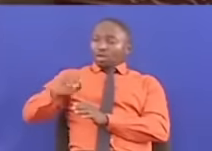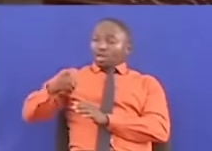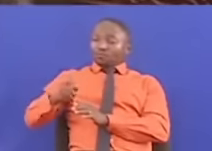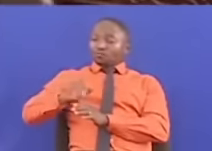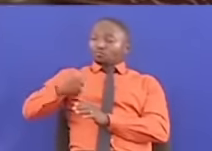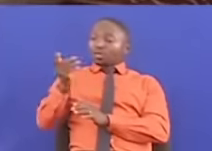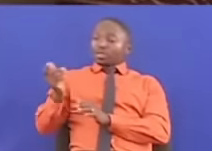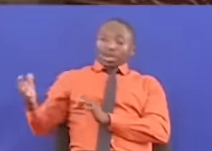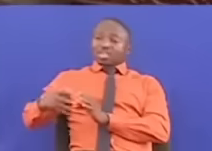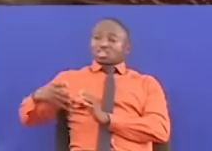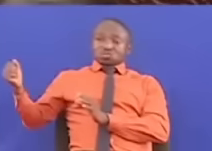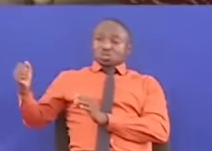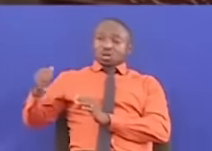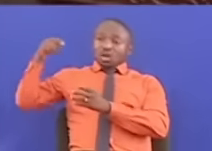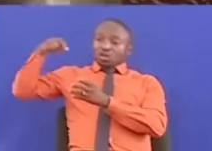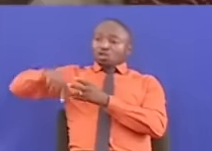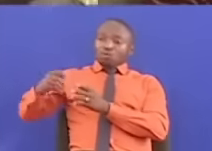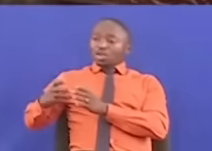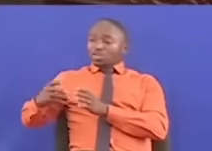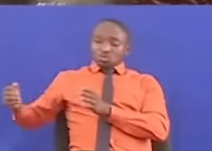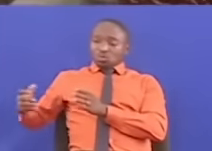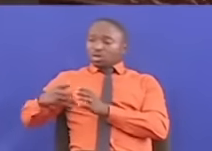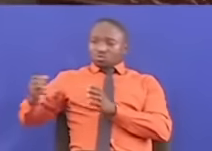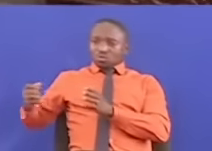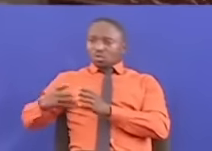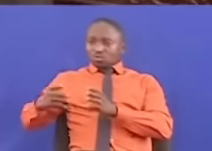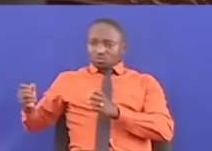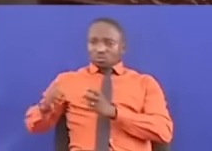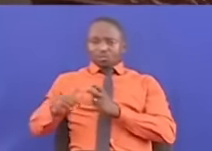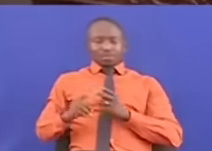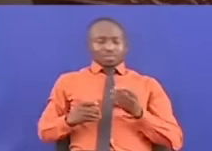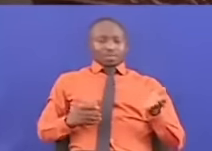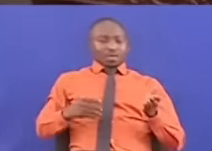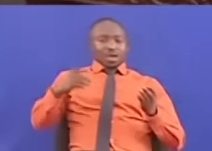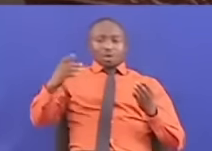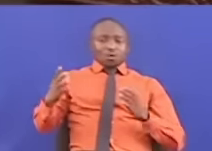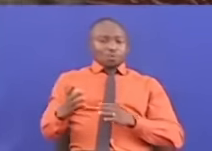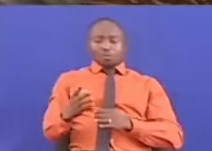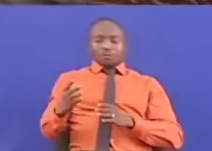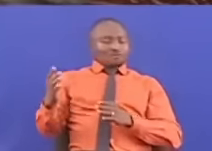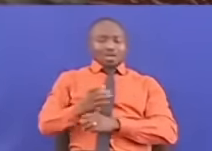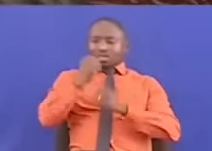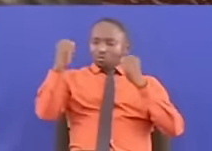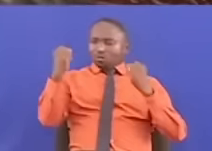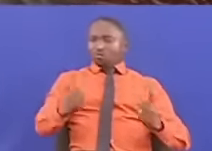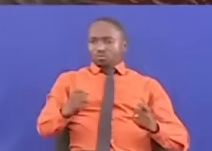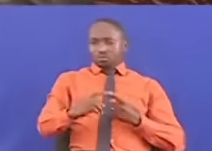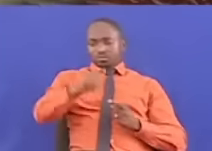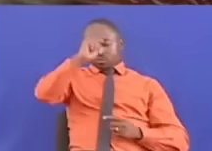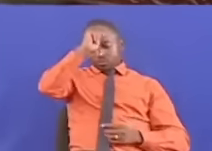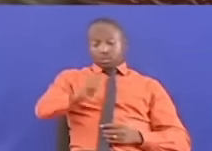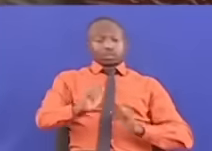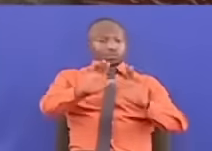kaka m ana paka maji yuja kwa mwi wa s h naesh